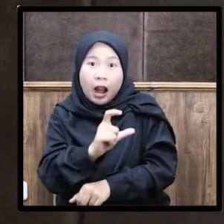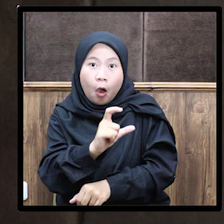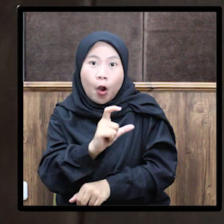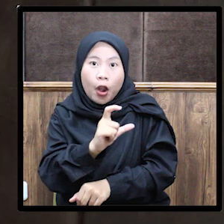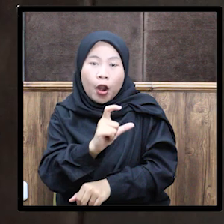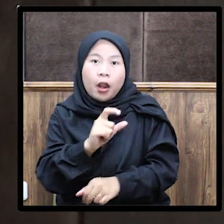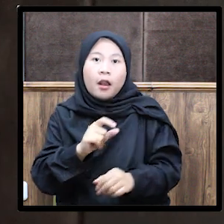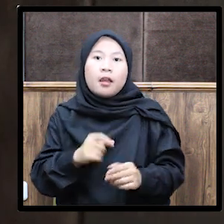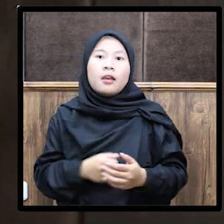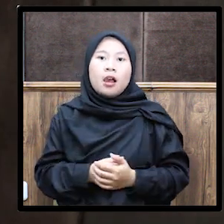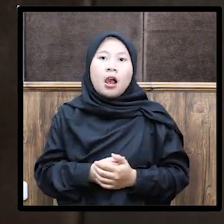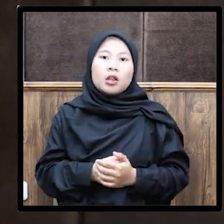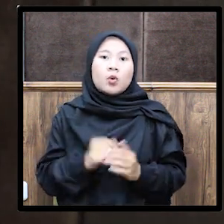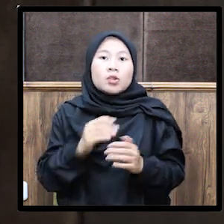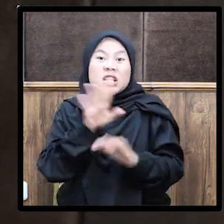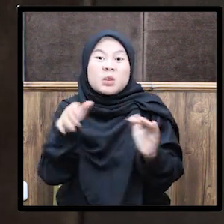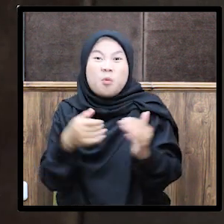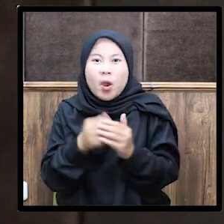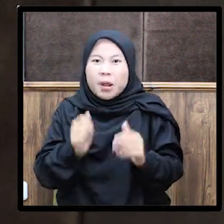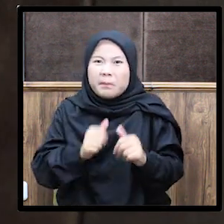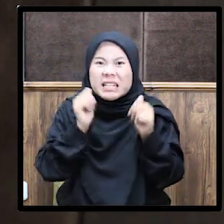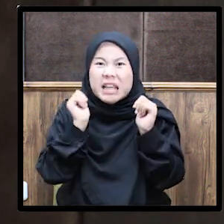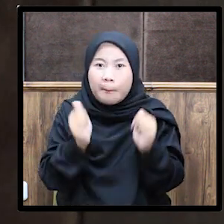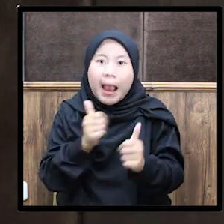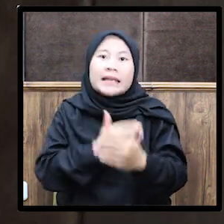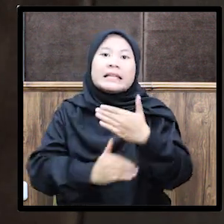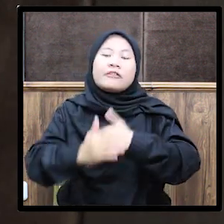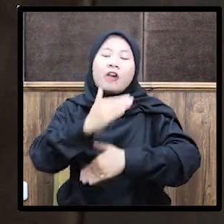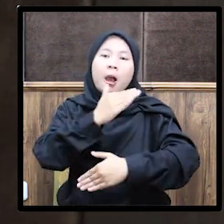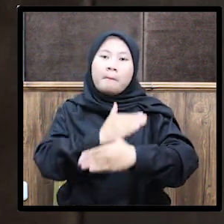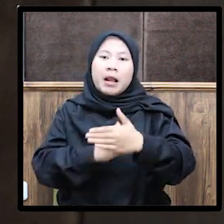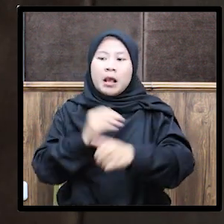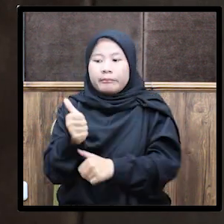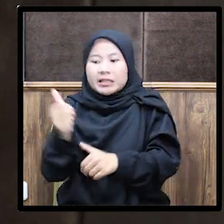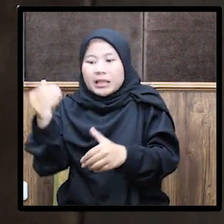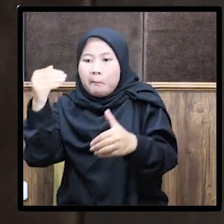yang dipersiapkan untuk difabel kemudian masuk dalam arena